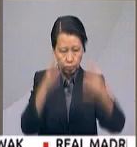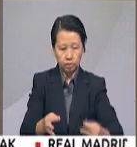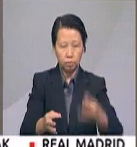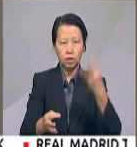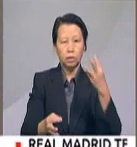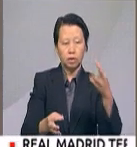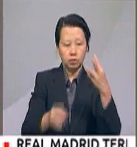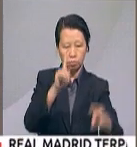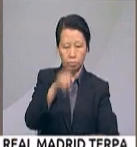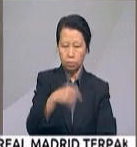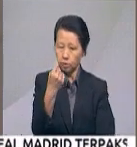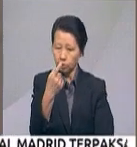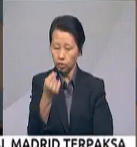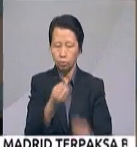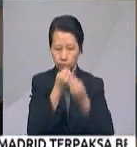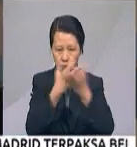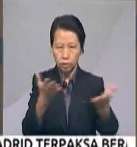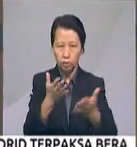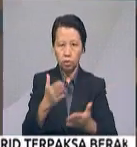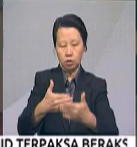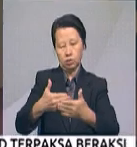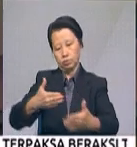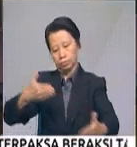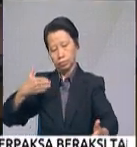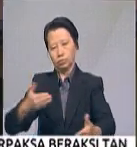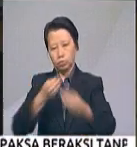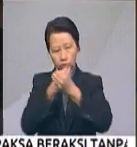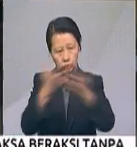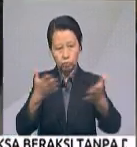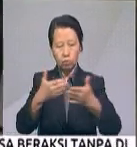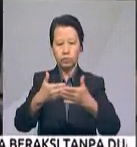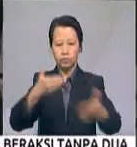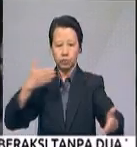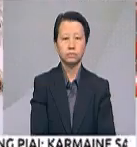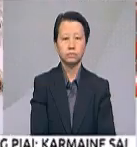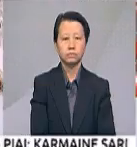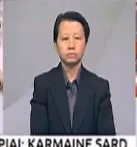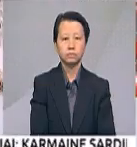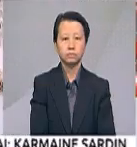16 November nanti dibuat sebelum pukul 10 malam.